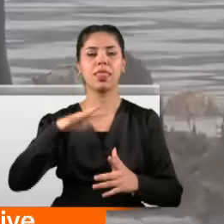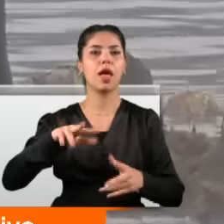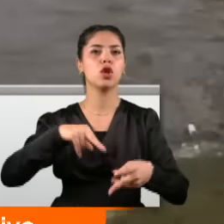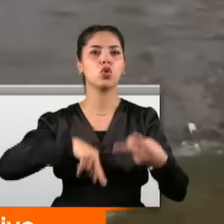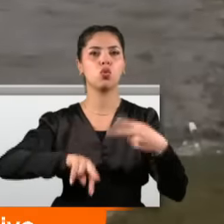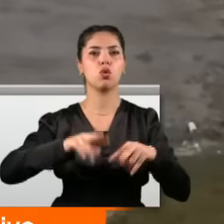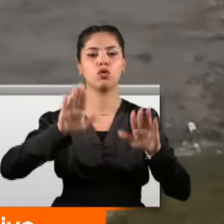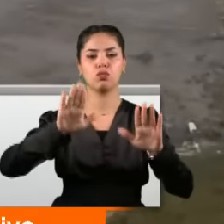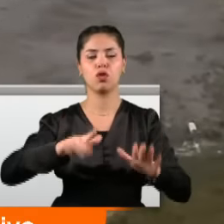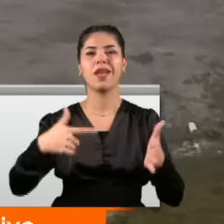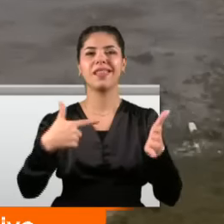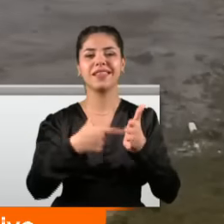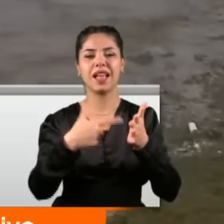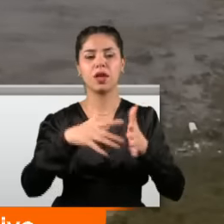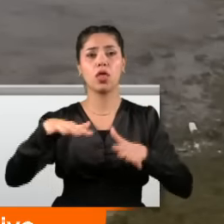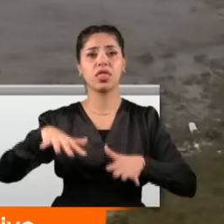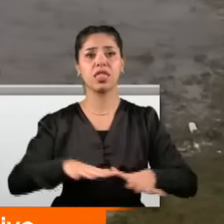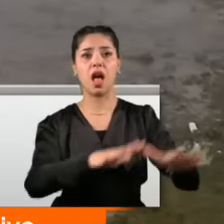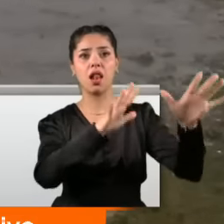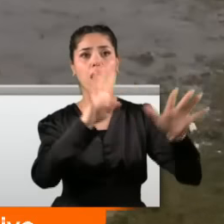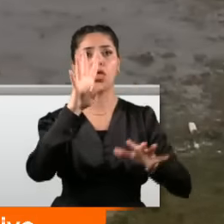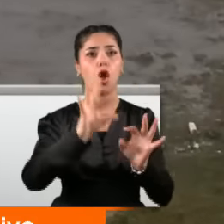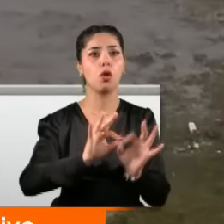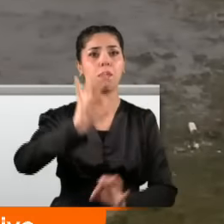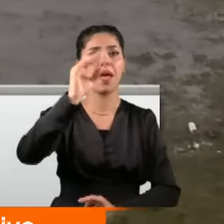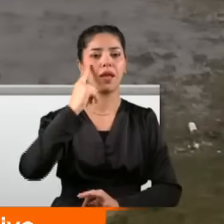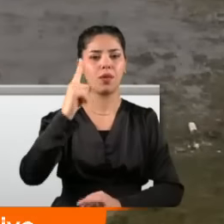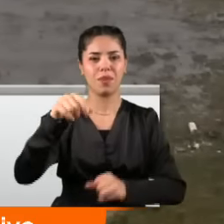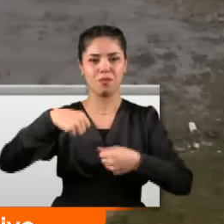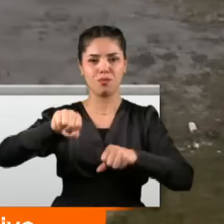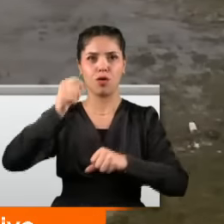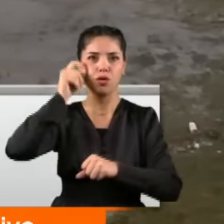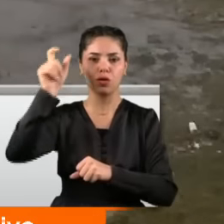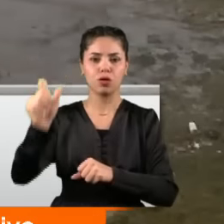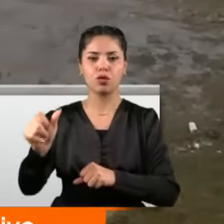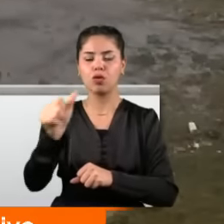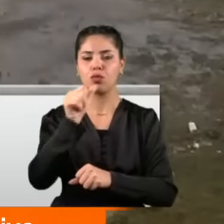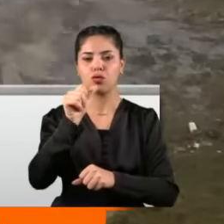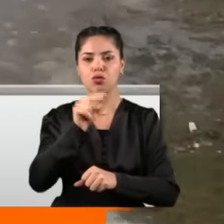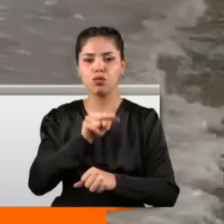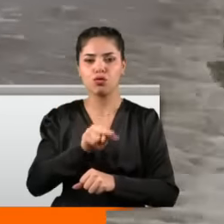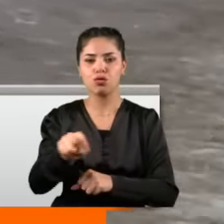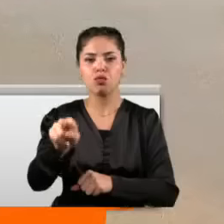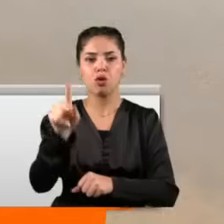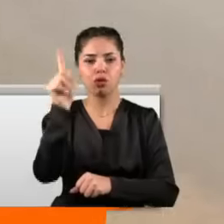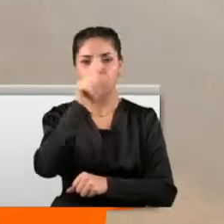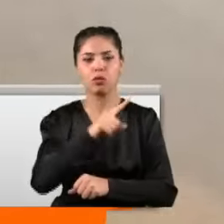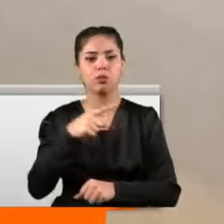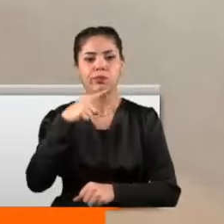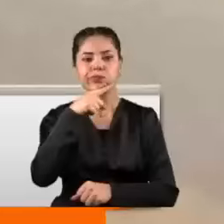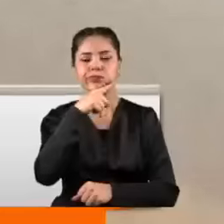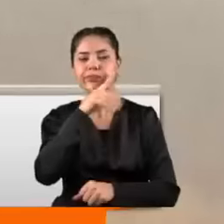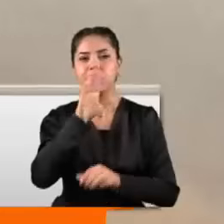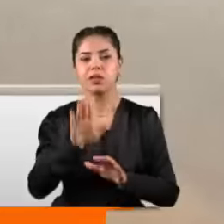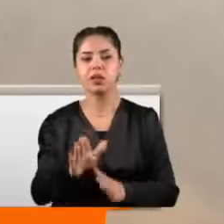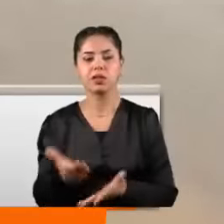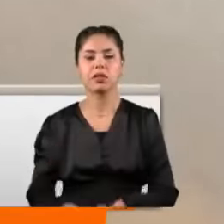durdu. Kadıköy'de dalga boyu 4 metreyi buldu. Bir motosikletli ise suyla dolan yolda mahsur kaldı.